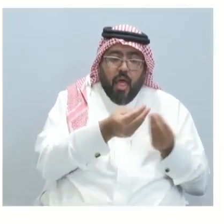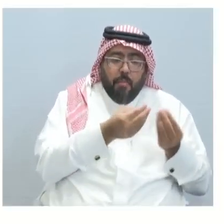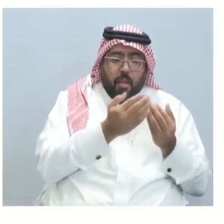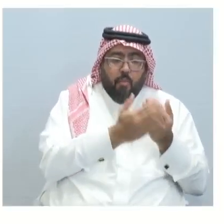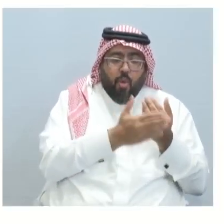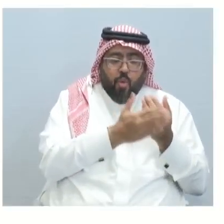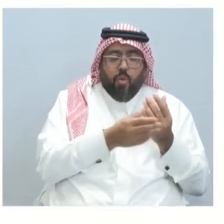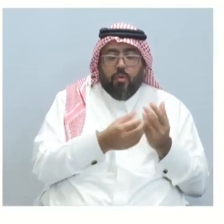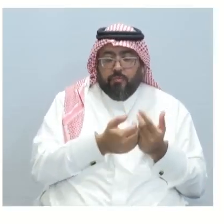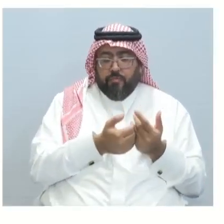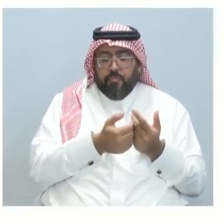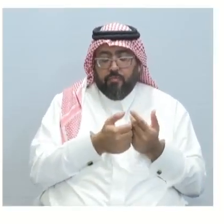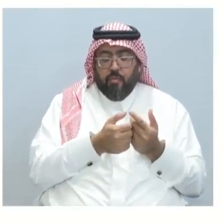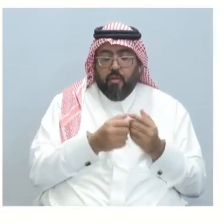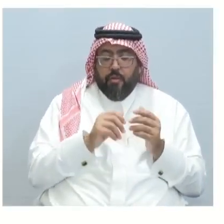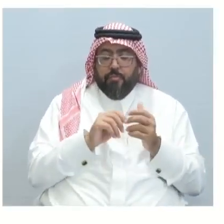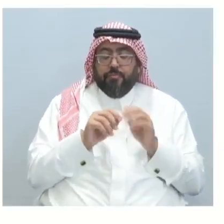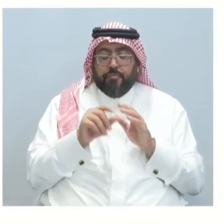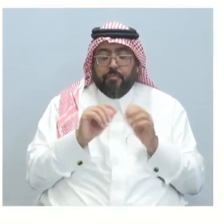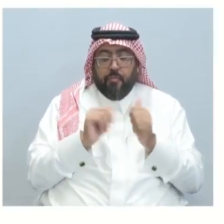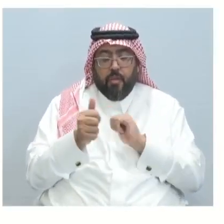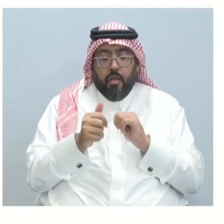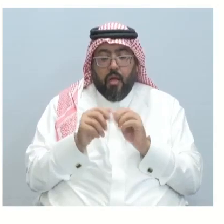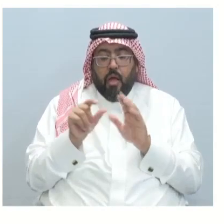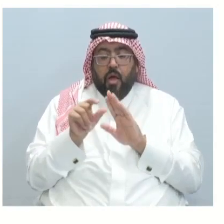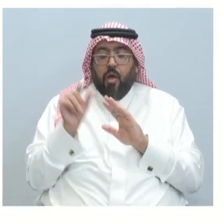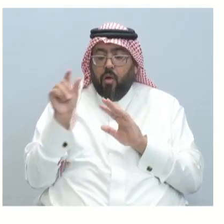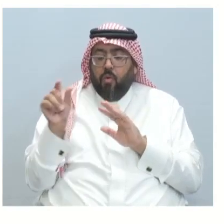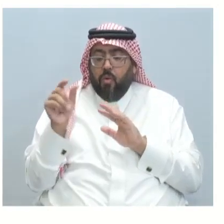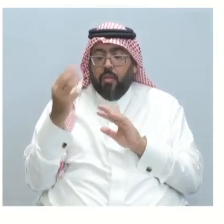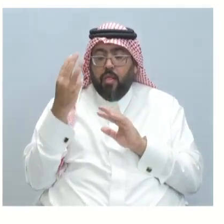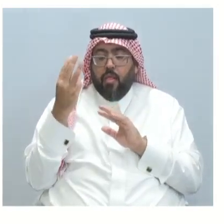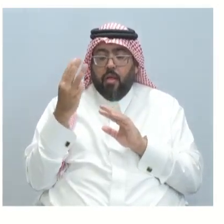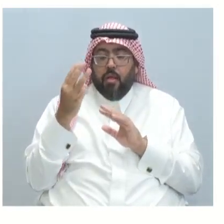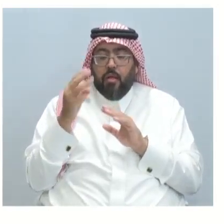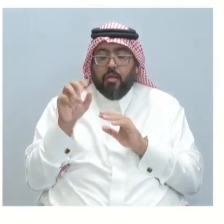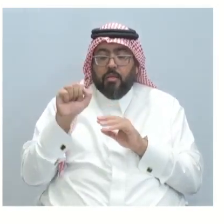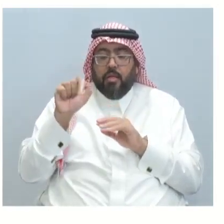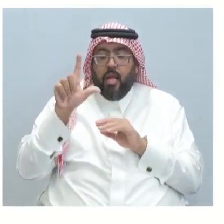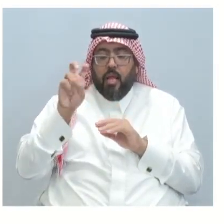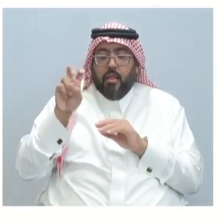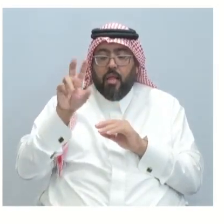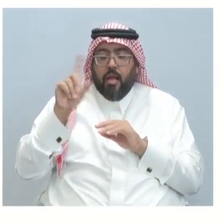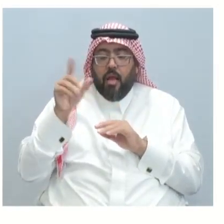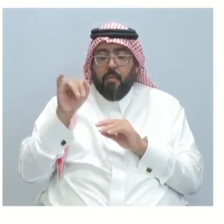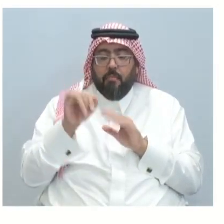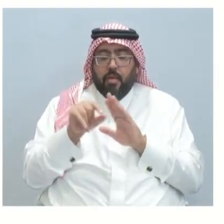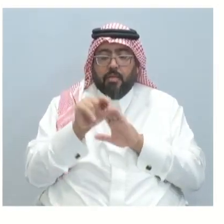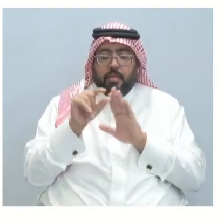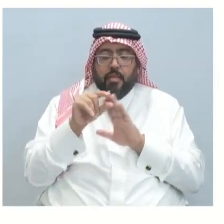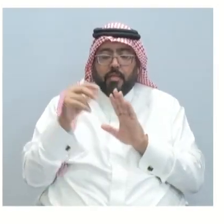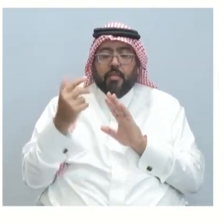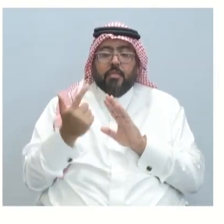اليه بعد ذلك ننطلق في درسنا الجديد الوحده الثالثه صله الرحم الدرس السابع فضل بر